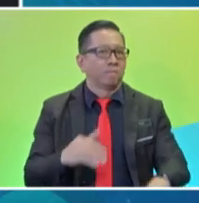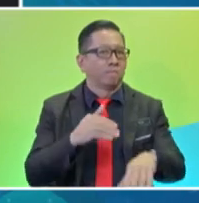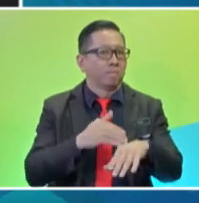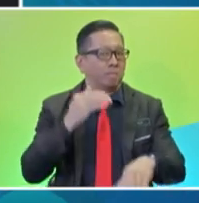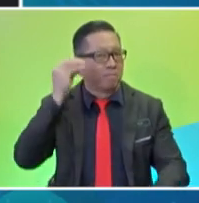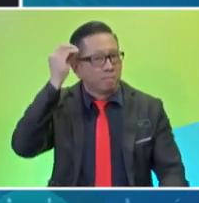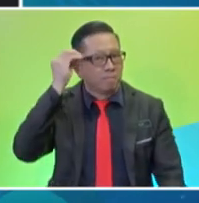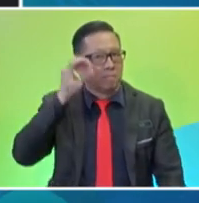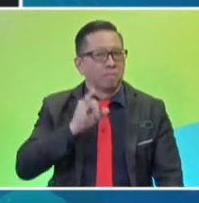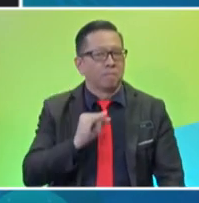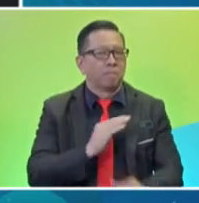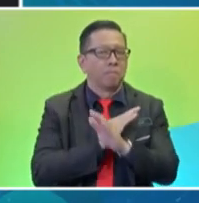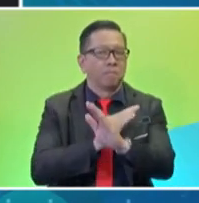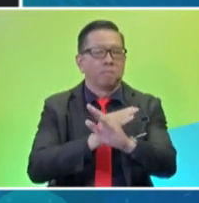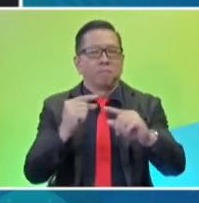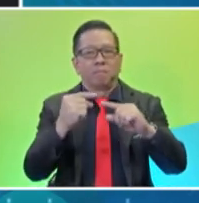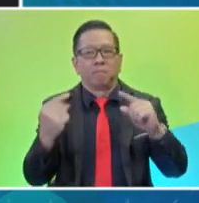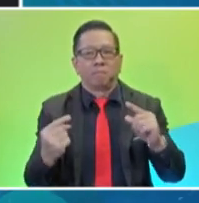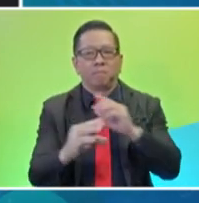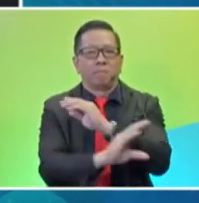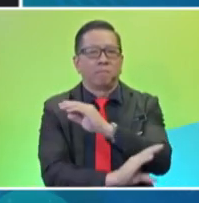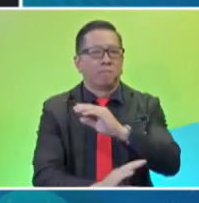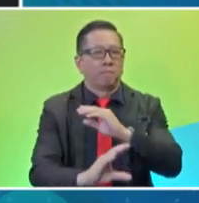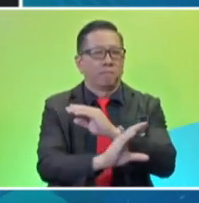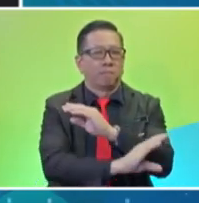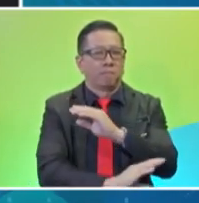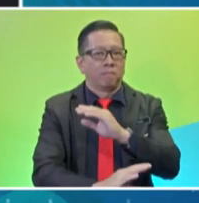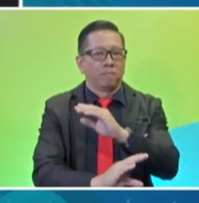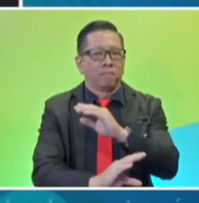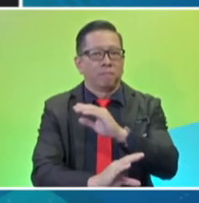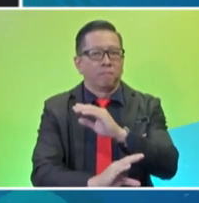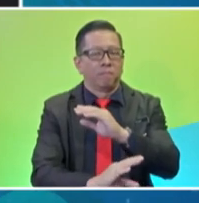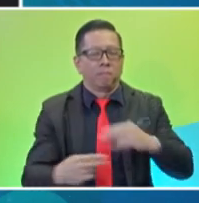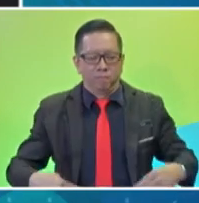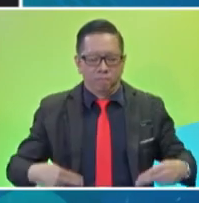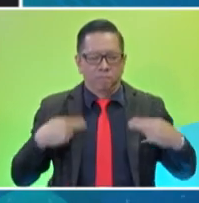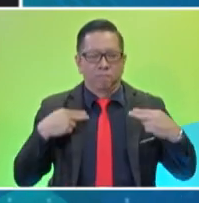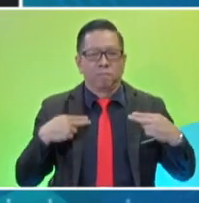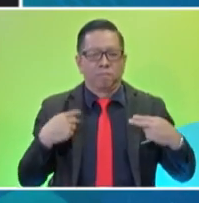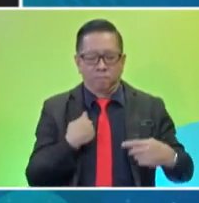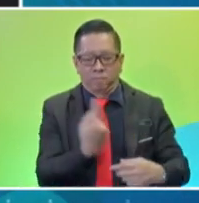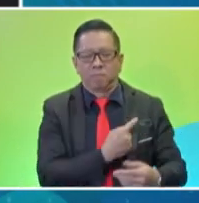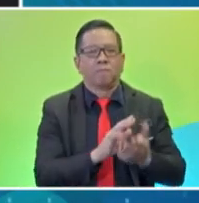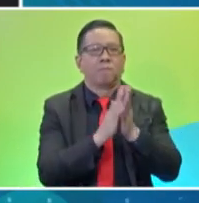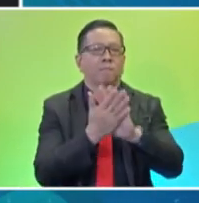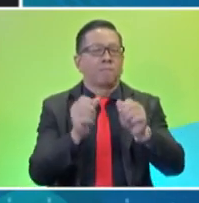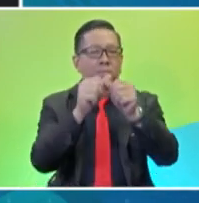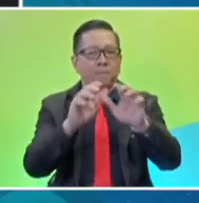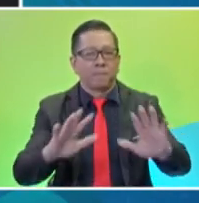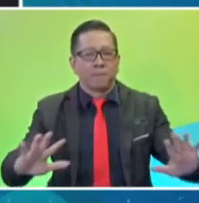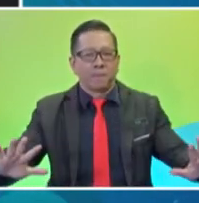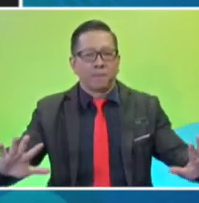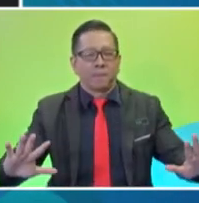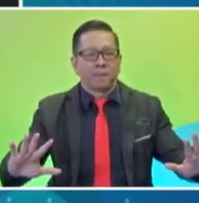saya kita perlu menentang musuh negara hidup kita lebih aman di masa akan datang dan tidak